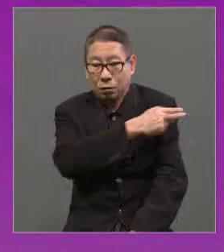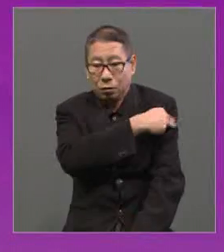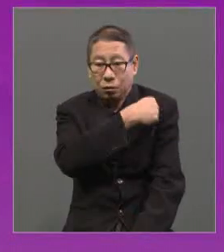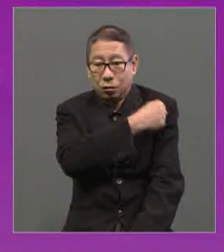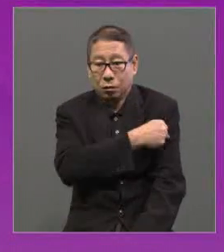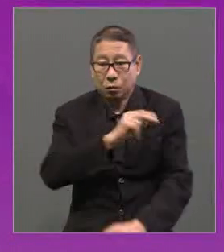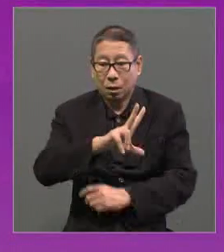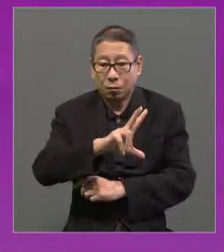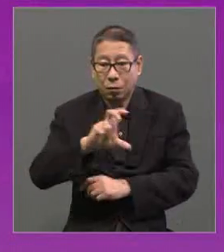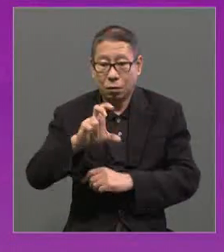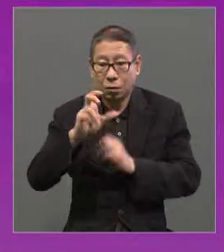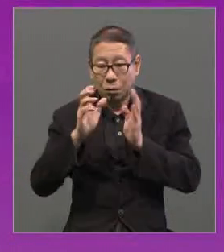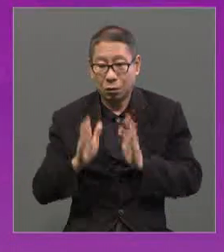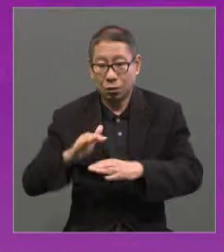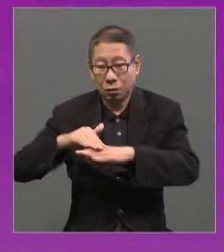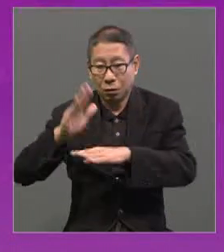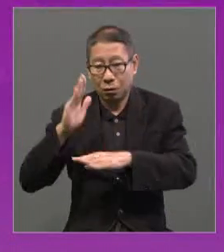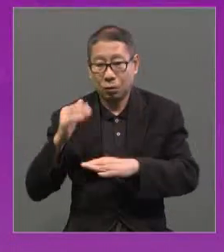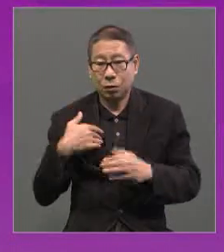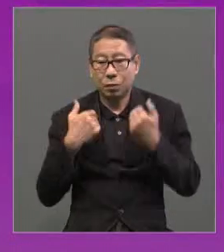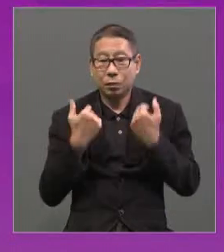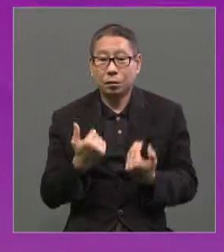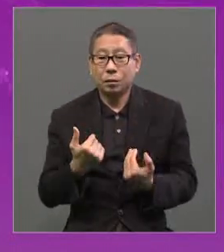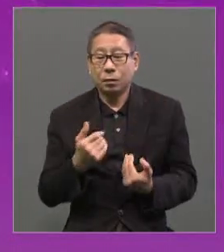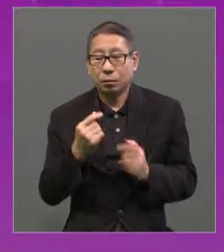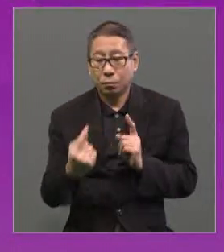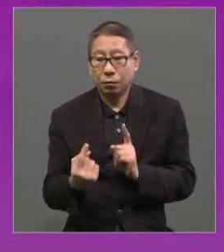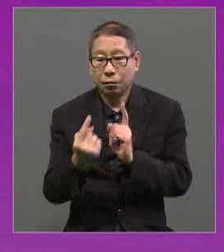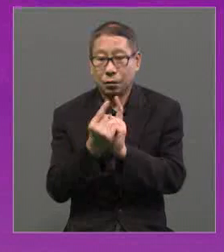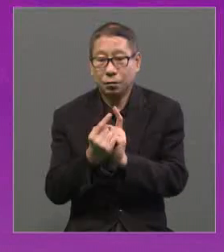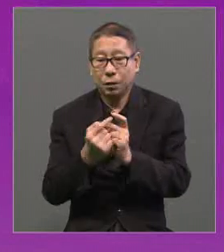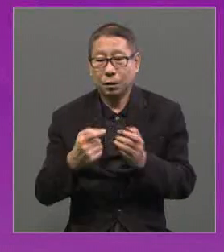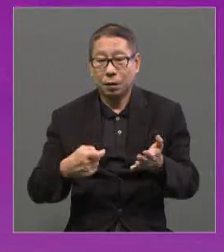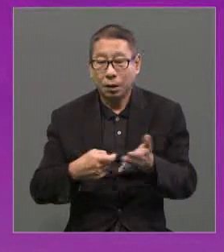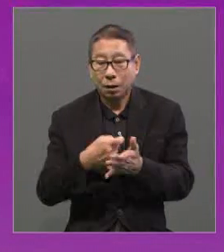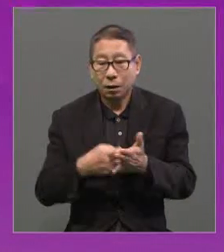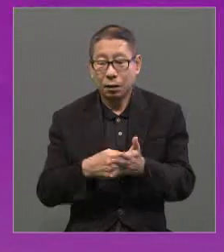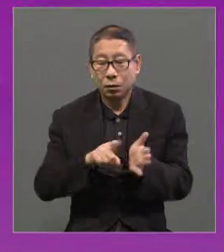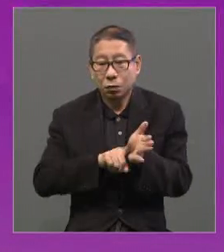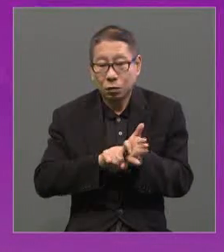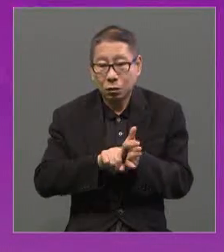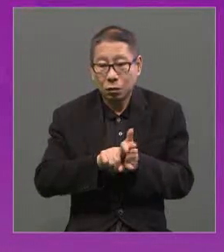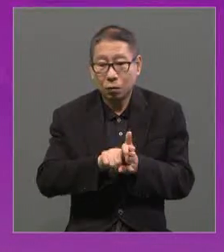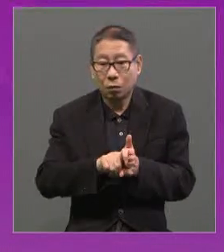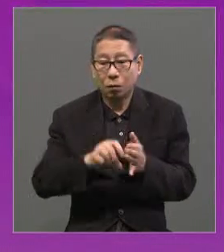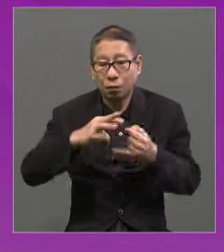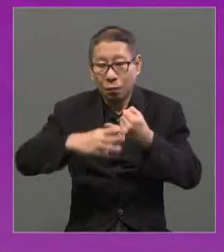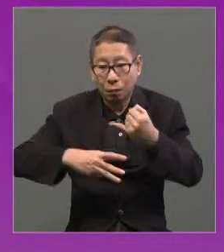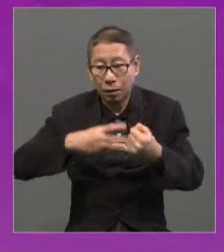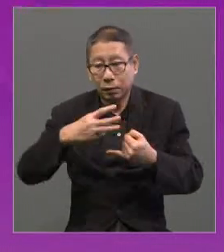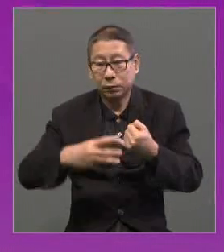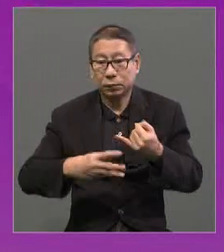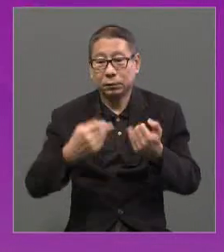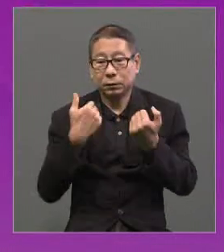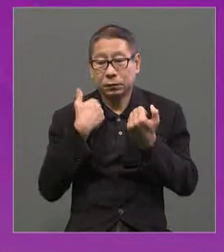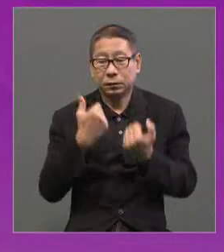าล300กว่าคนนะล่าสุดเนี่ยเขาเจอแล้วว่ามันเกิดจากเชื้อโรคที่ชื่อว่าโนโรไวรัสไอ้เจ้าโนโร